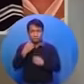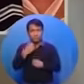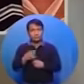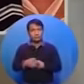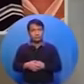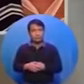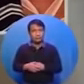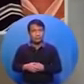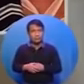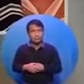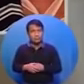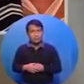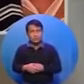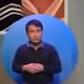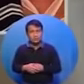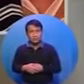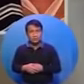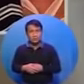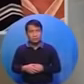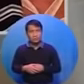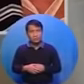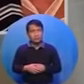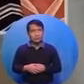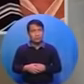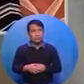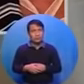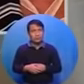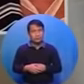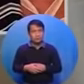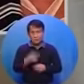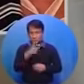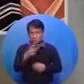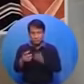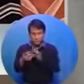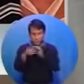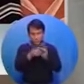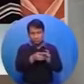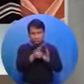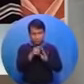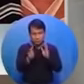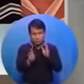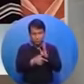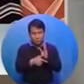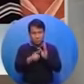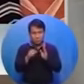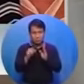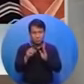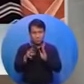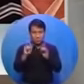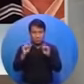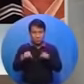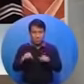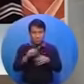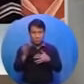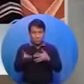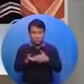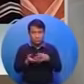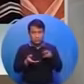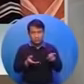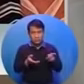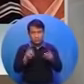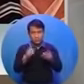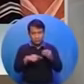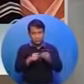gusto niyo mong kasuhan yung nanay mo pati yung ate mo, din kukonsulta tayo sa abogado kung anong pwedeng maikaso laban po sa